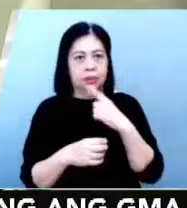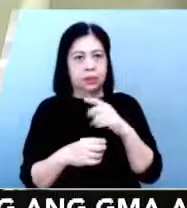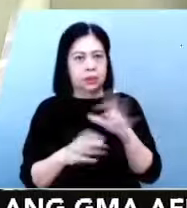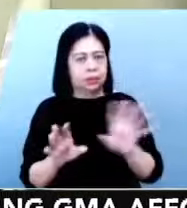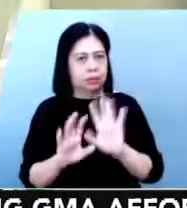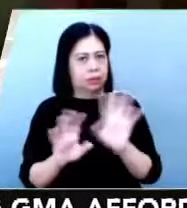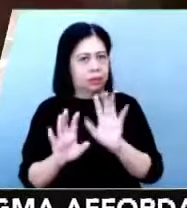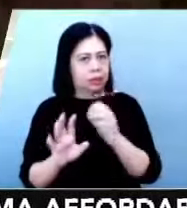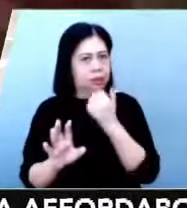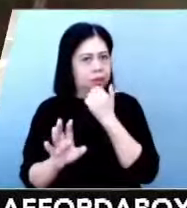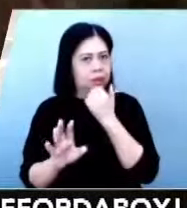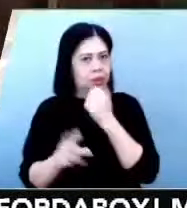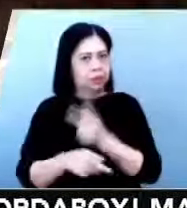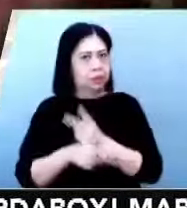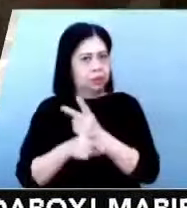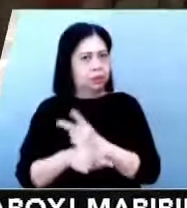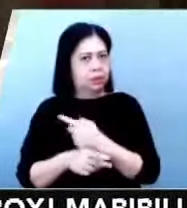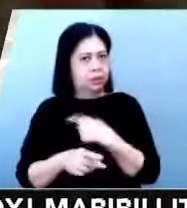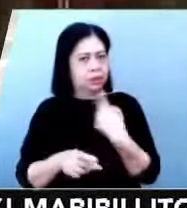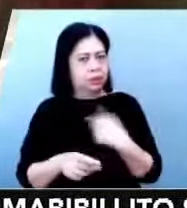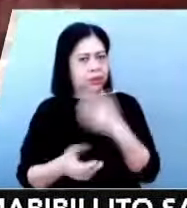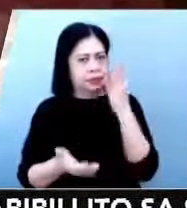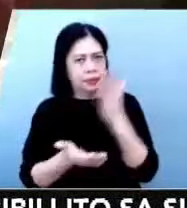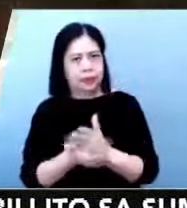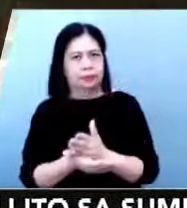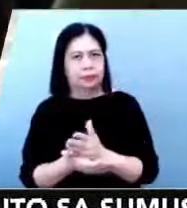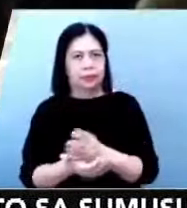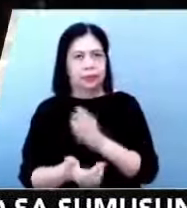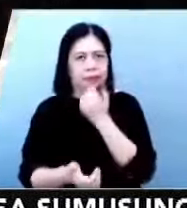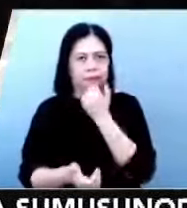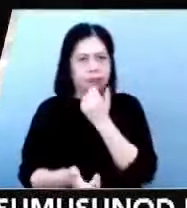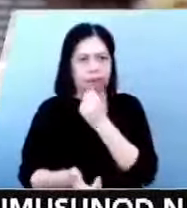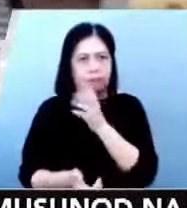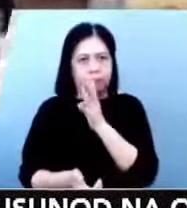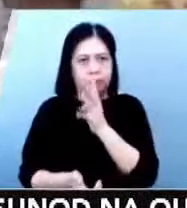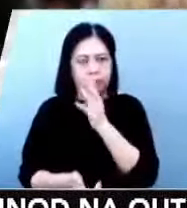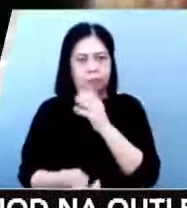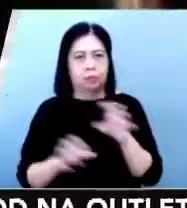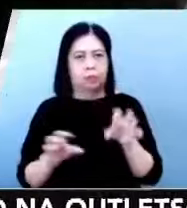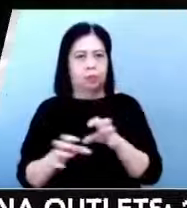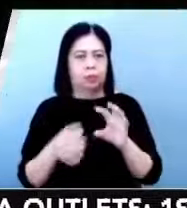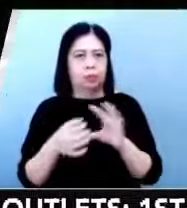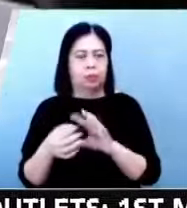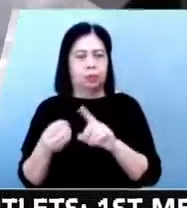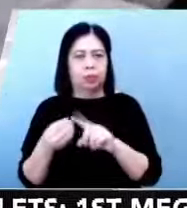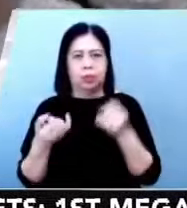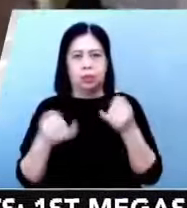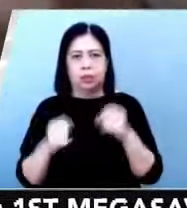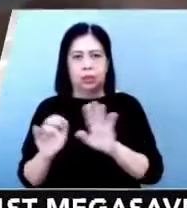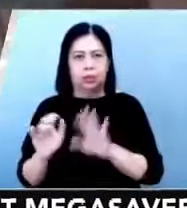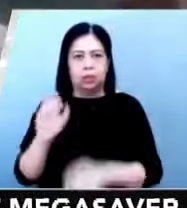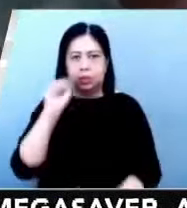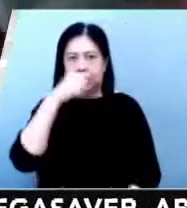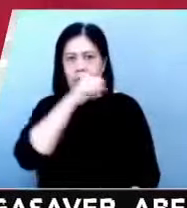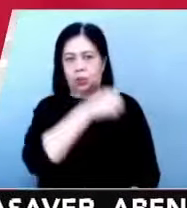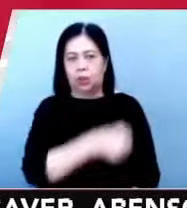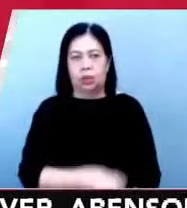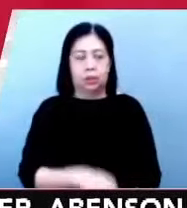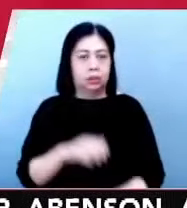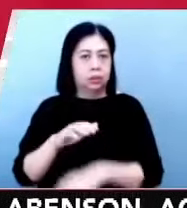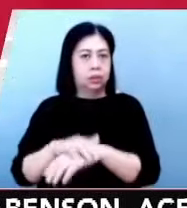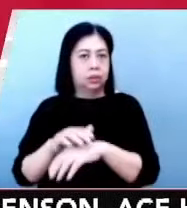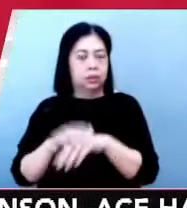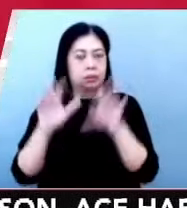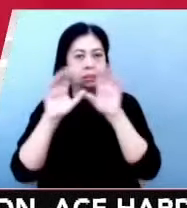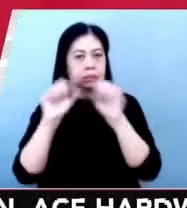ang Pilipinas at tumigil sa maling mga salita at kilos kaugnay sa mga isyu ng Taiwan. Pinayuhan pa niya ang Pangulo na